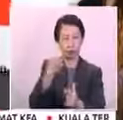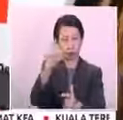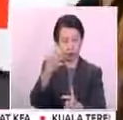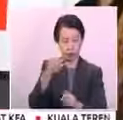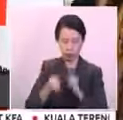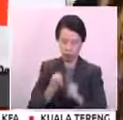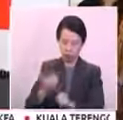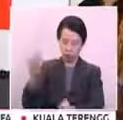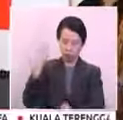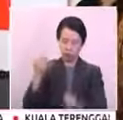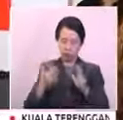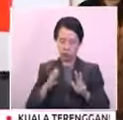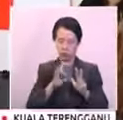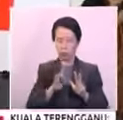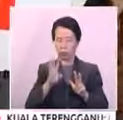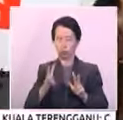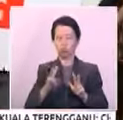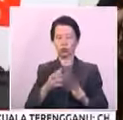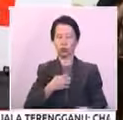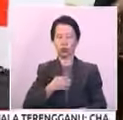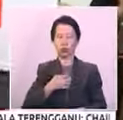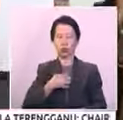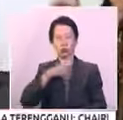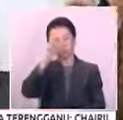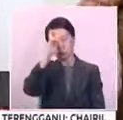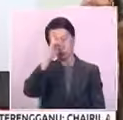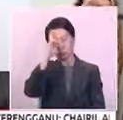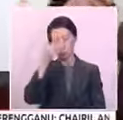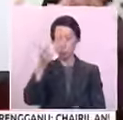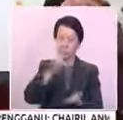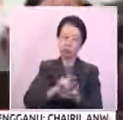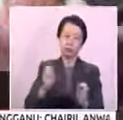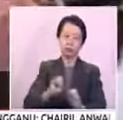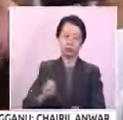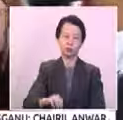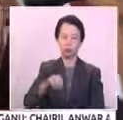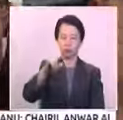pula, 387 aduan mengenai perkara sama dilaporkan.